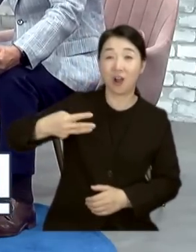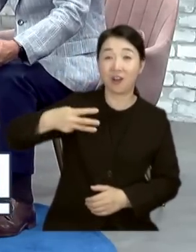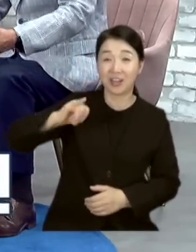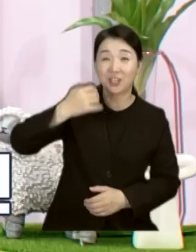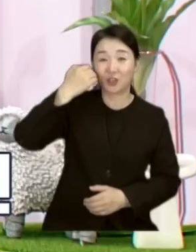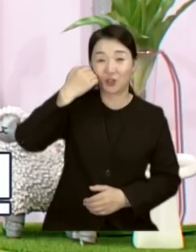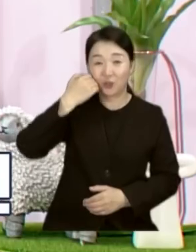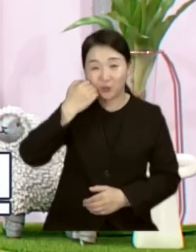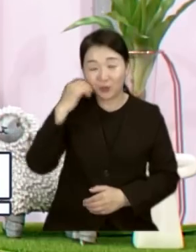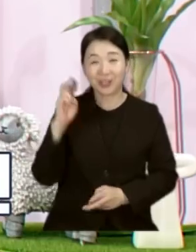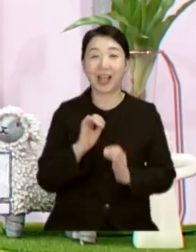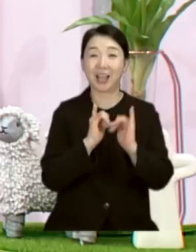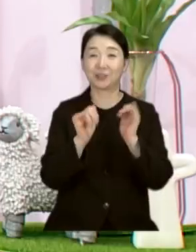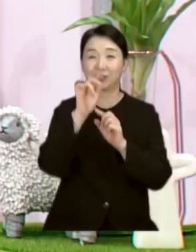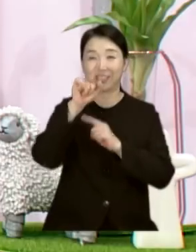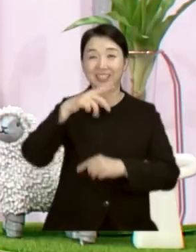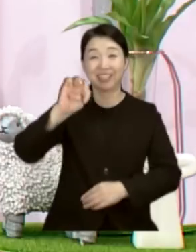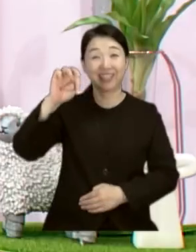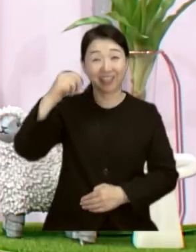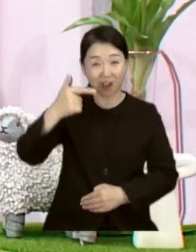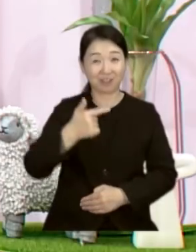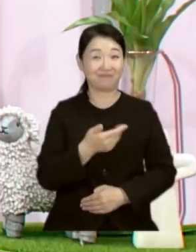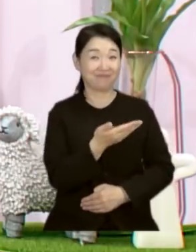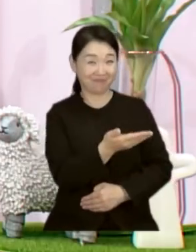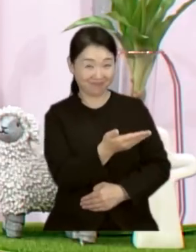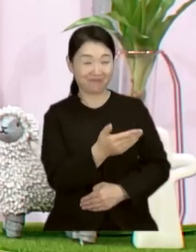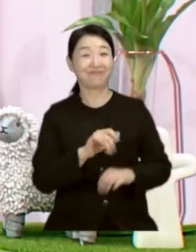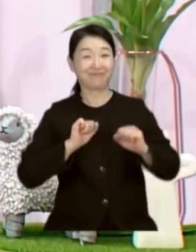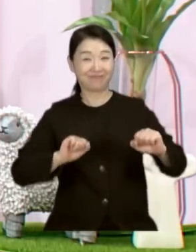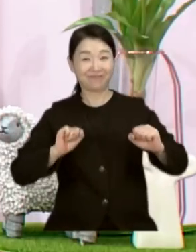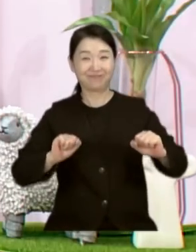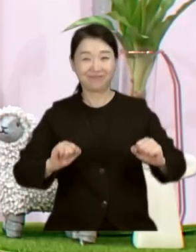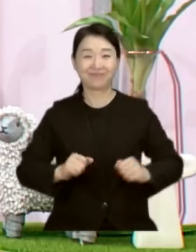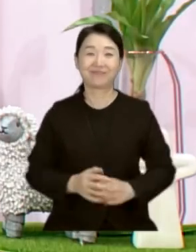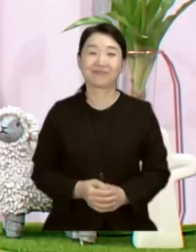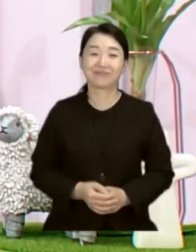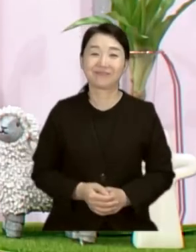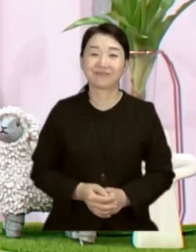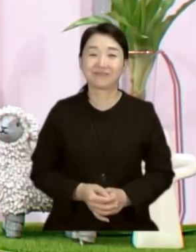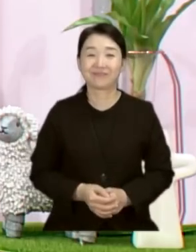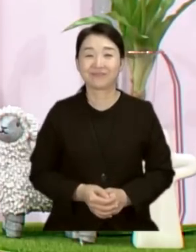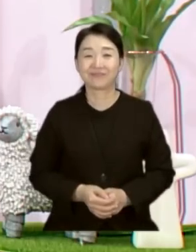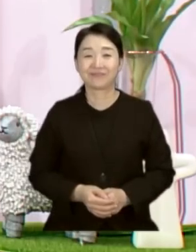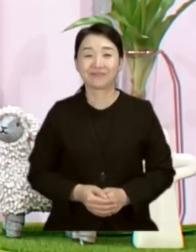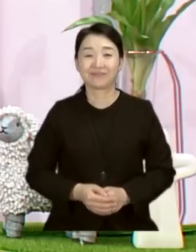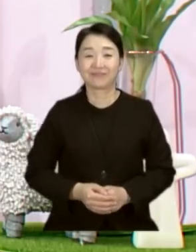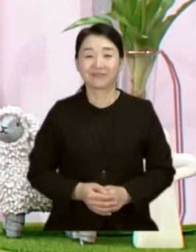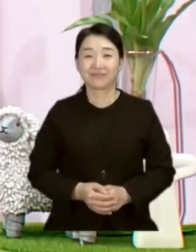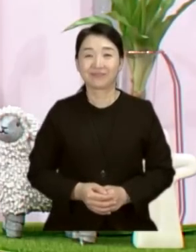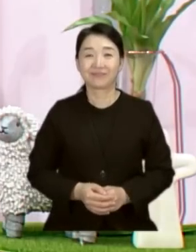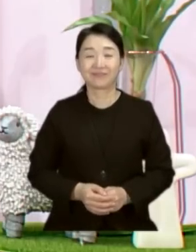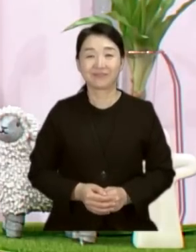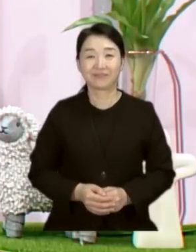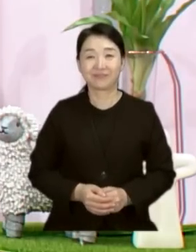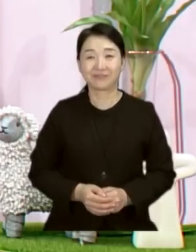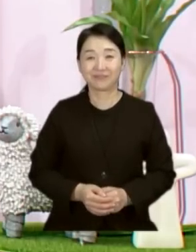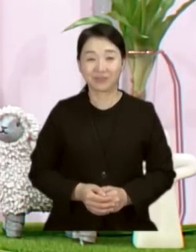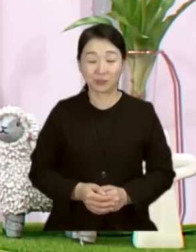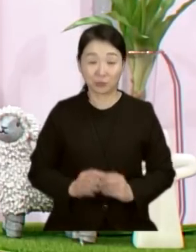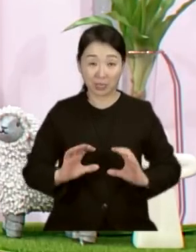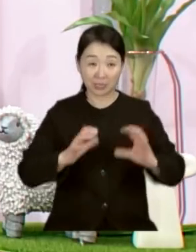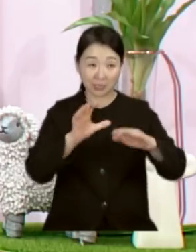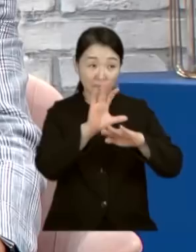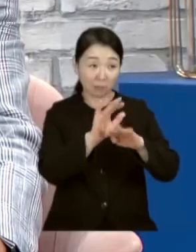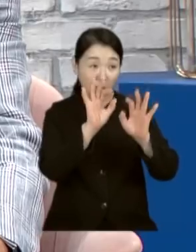이지현 집사님 모셨습니다. 반갑습니다. 어서 오세요. 아우. 아니 정말 네. 우리가 네네. 그냥